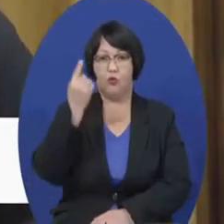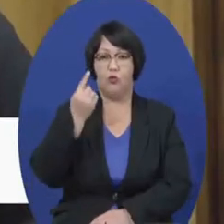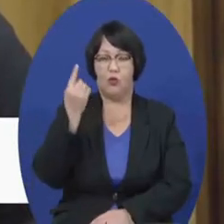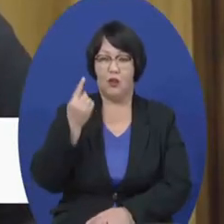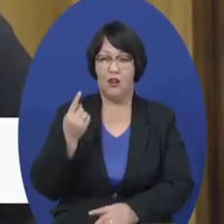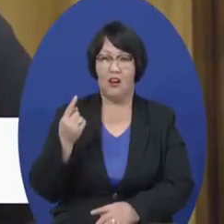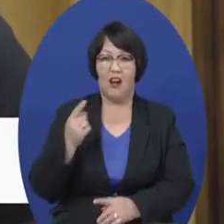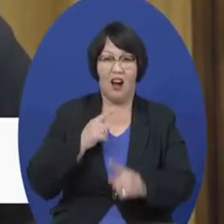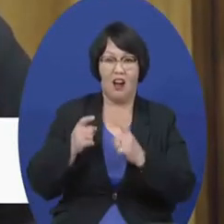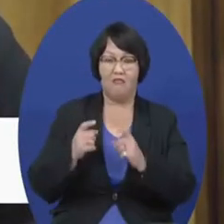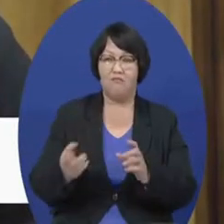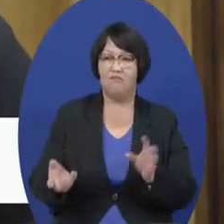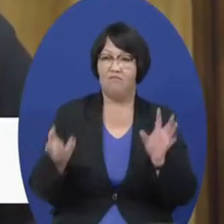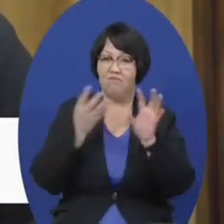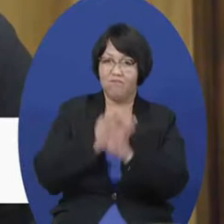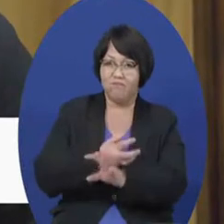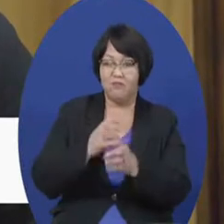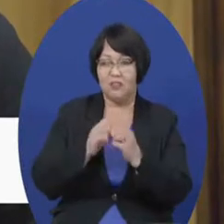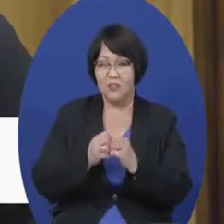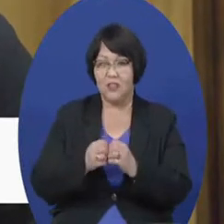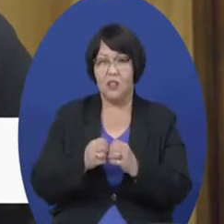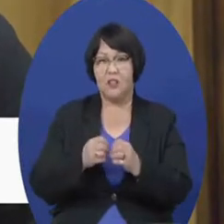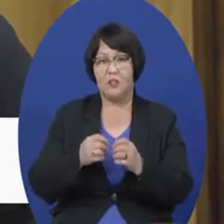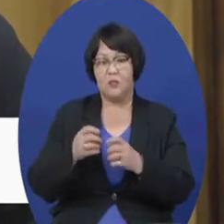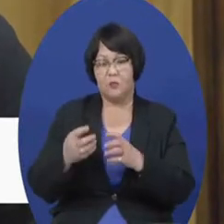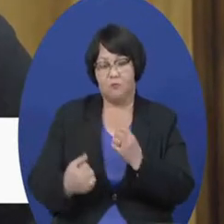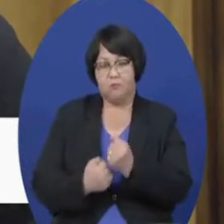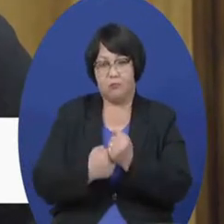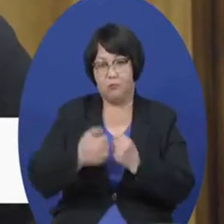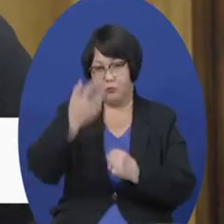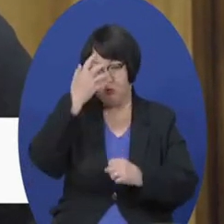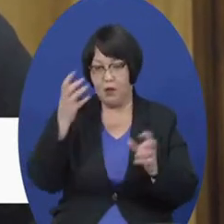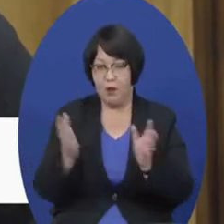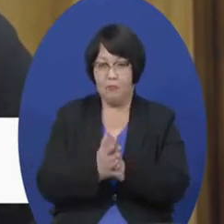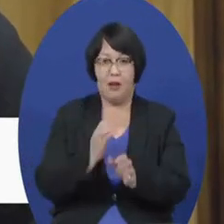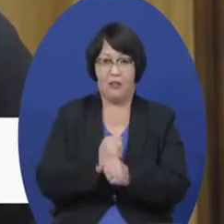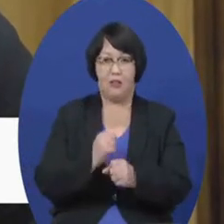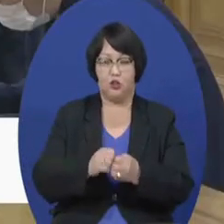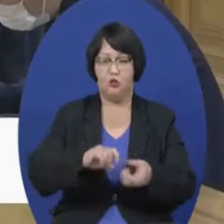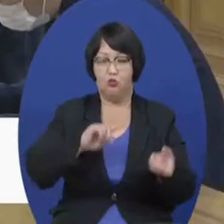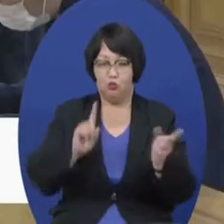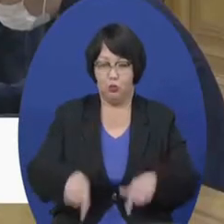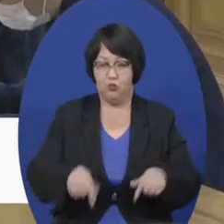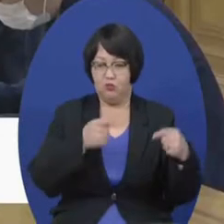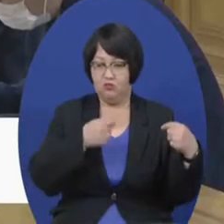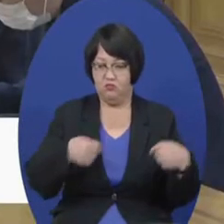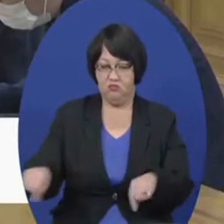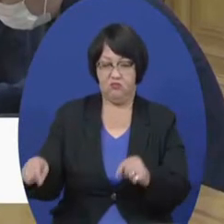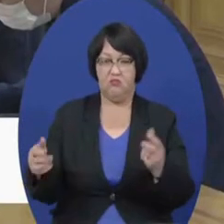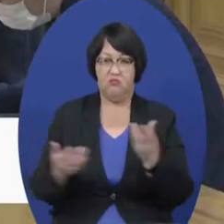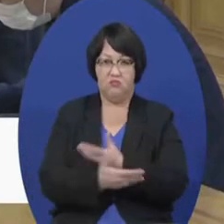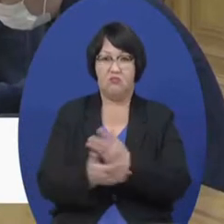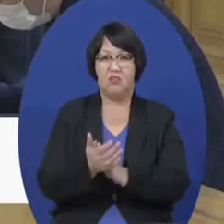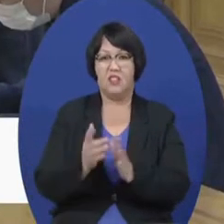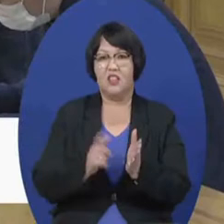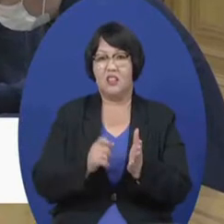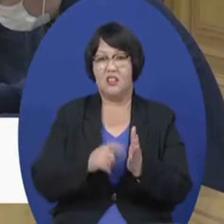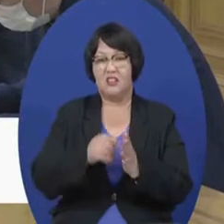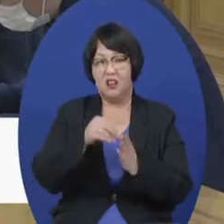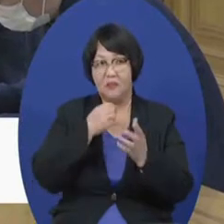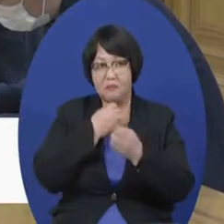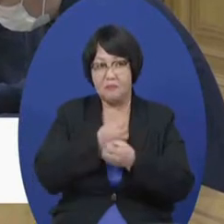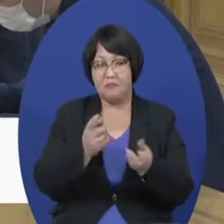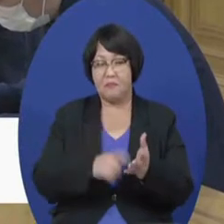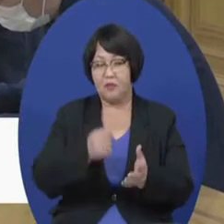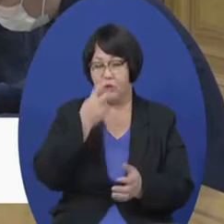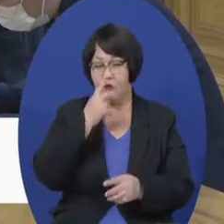түвшинд харилцаа айлчилж өргөдөгсөн түншлэлийн харилцаагаа цаасан дээр буулган тунхаглах нь зүйтэй гэж үзэдгээ илэрхийлжээ. Мөн хөдөө аж ахуй, уул